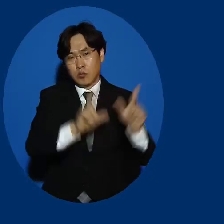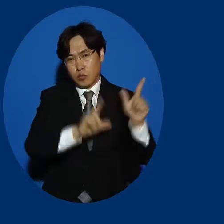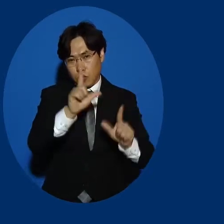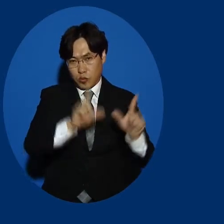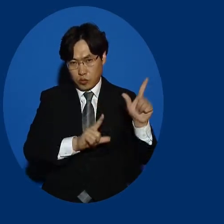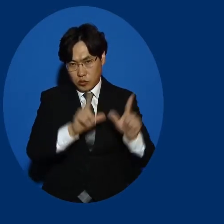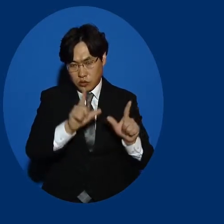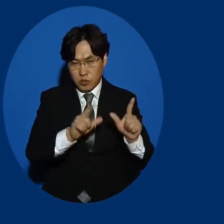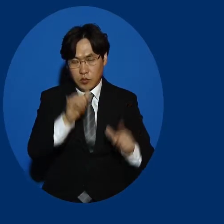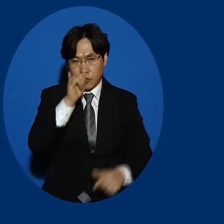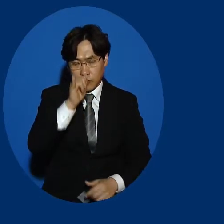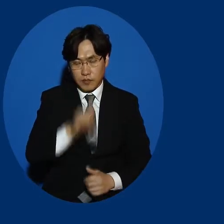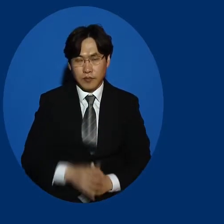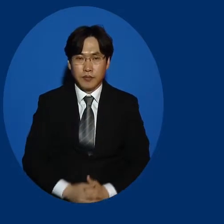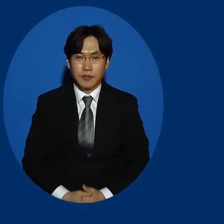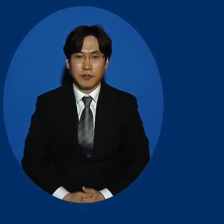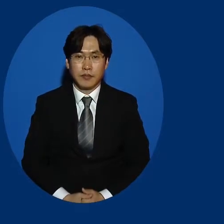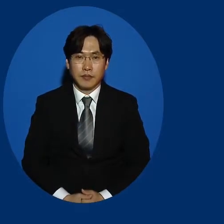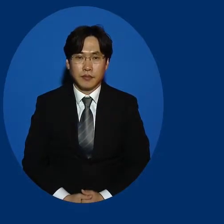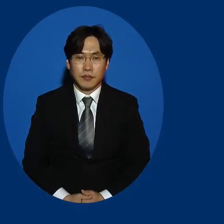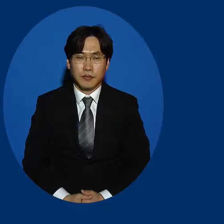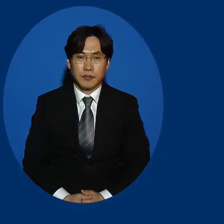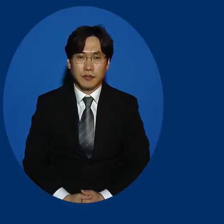것으로 보여졌습니다.